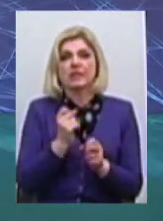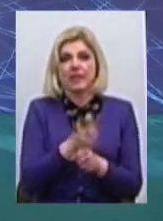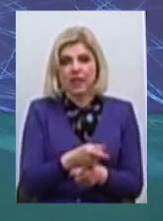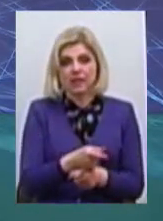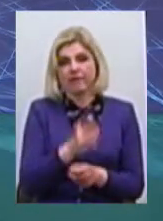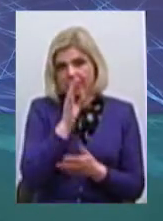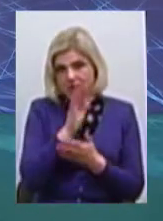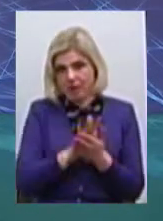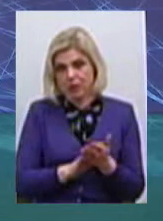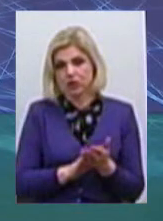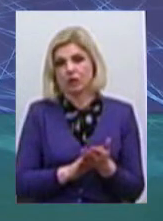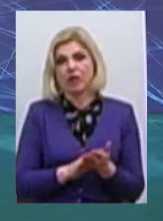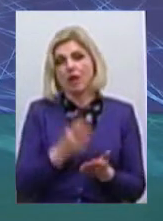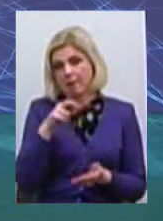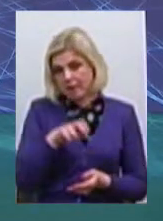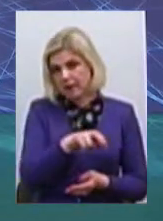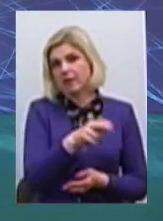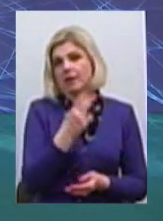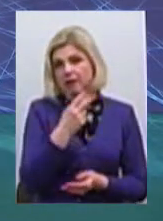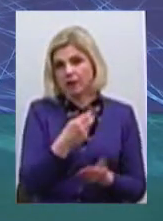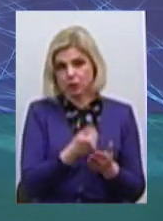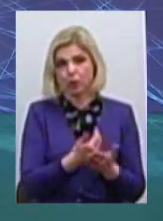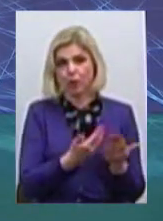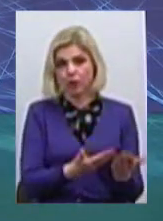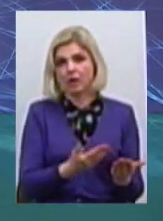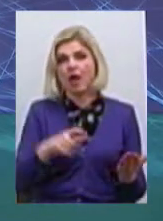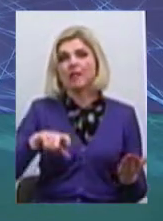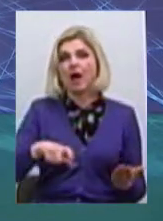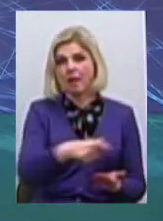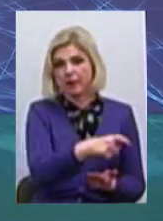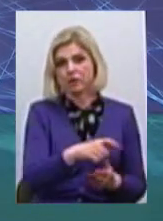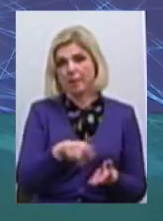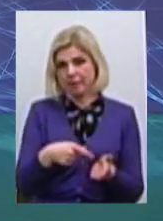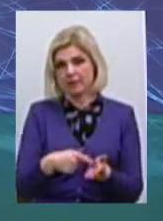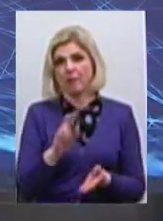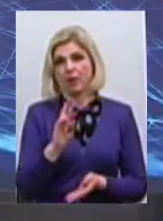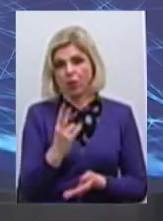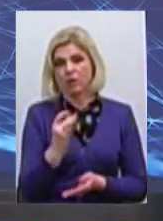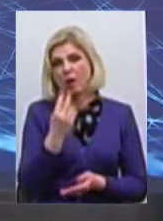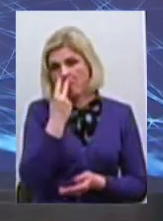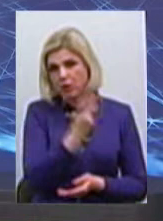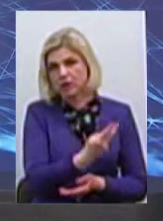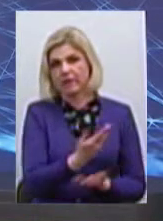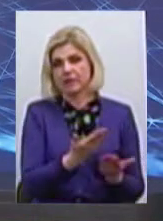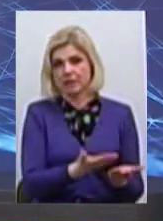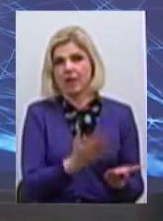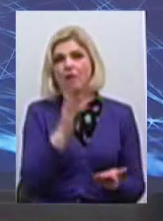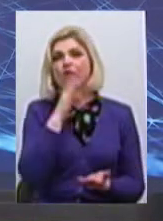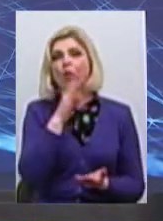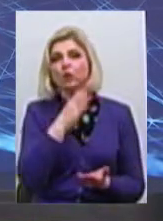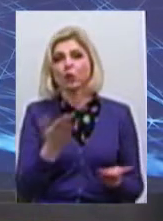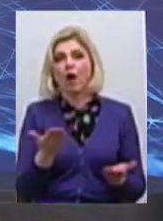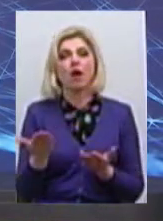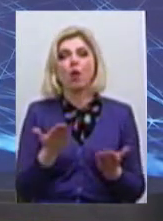ну вибачте, підійдіть до, на набережну у місті Миколаєві і подивіться на воду, якого